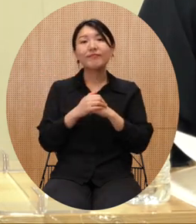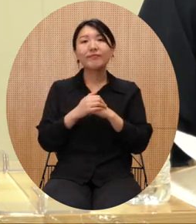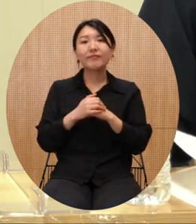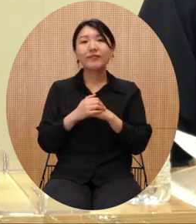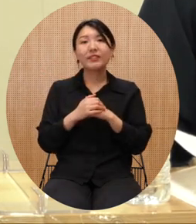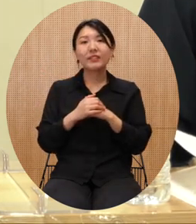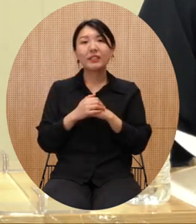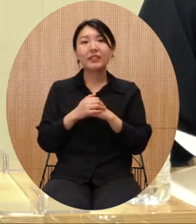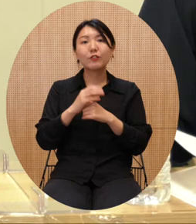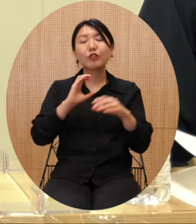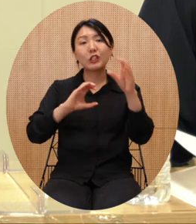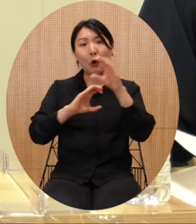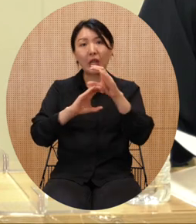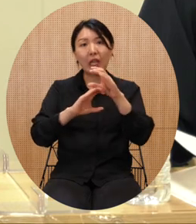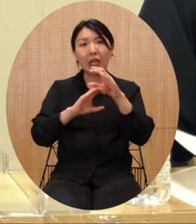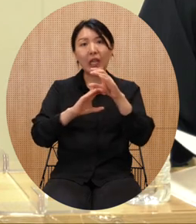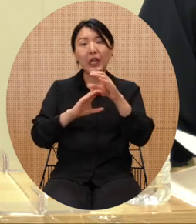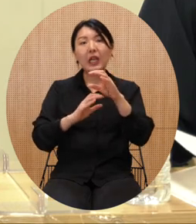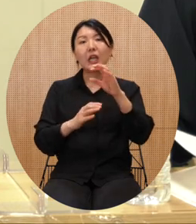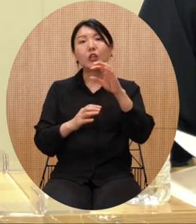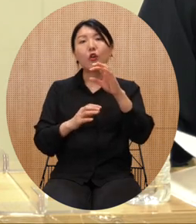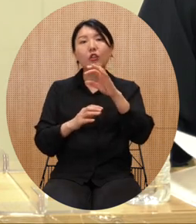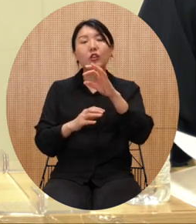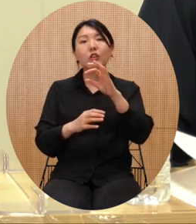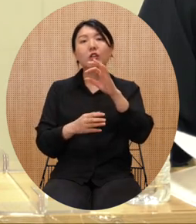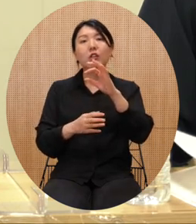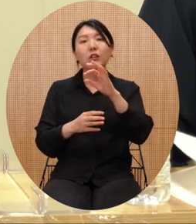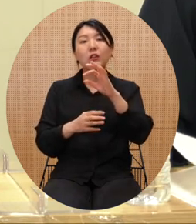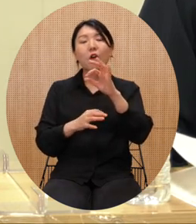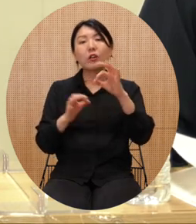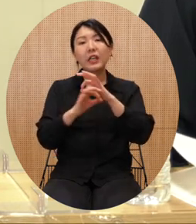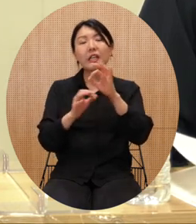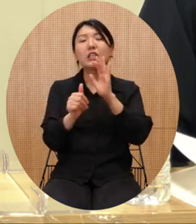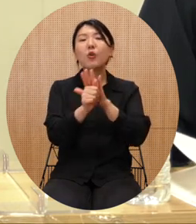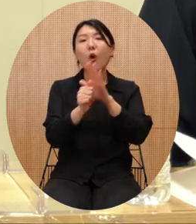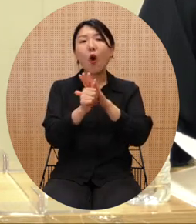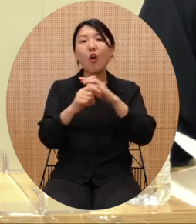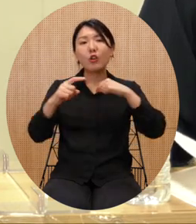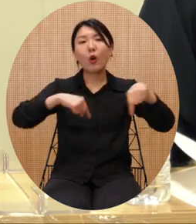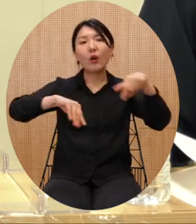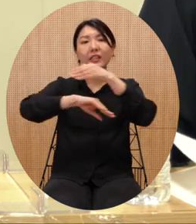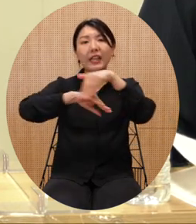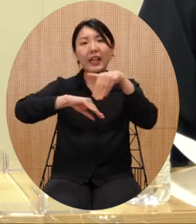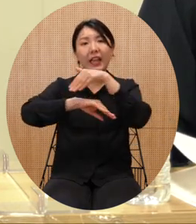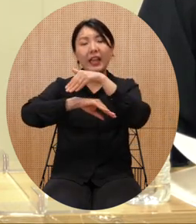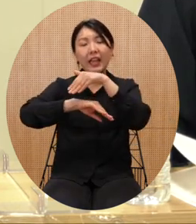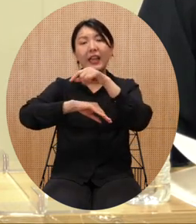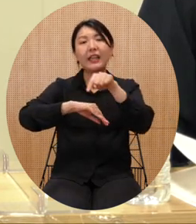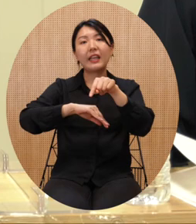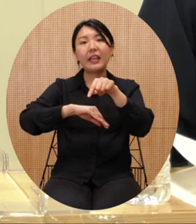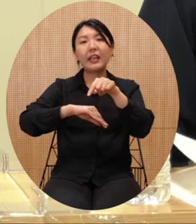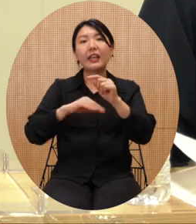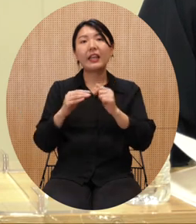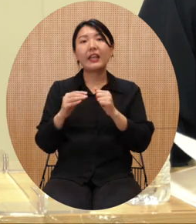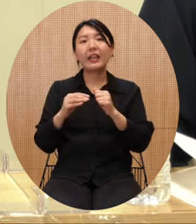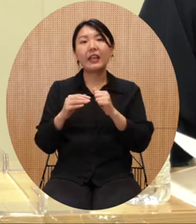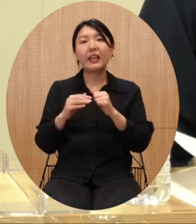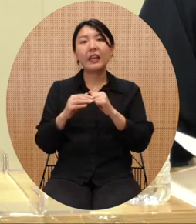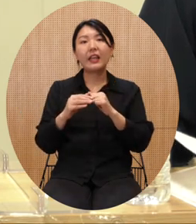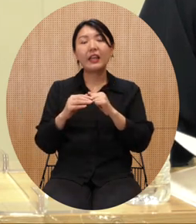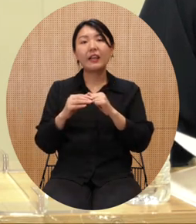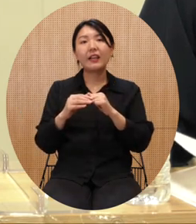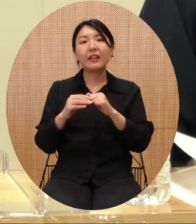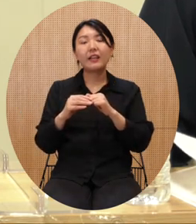있고 그러더라고요. 그래서 추가적인 어떤 금융 지원 정책에 대한 부분들도 앞으로 주거복지센터가 또